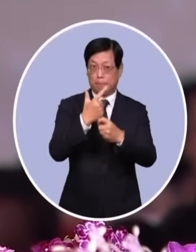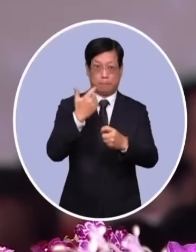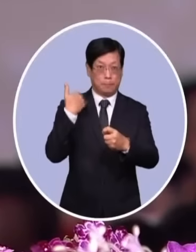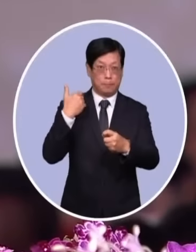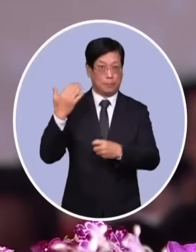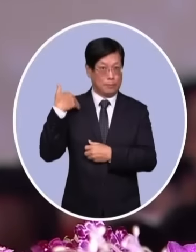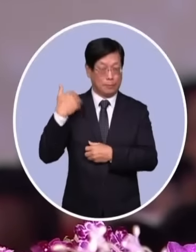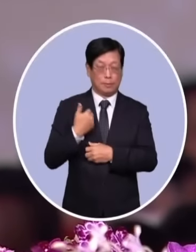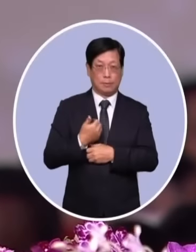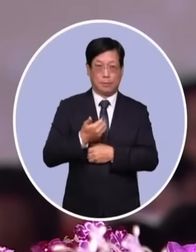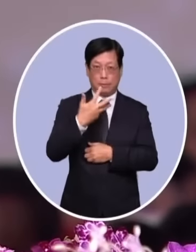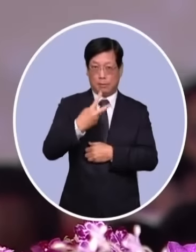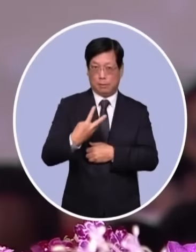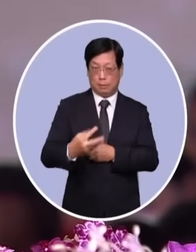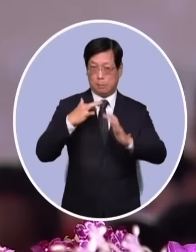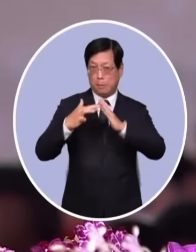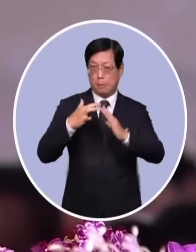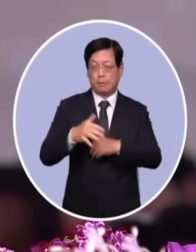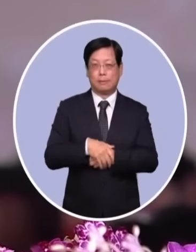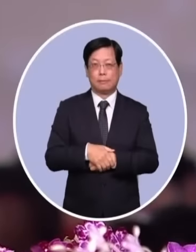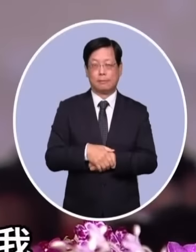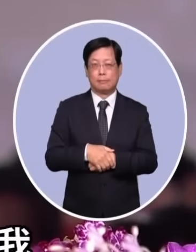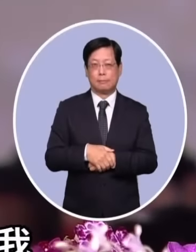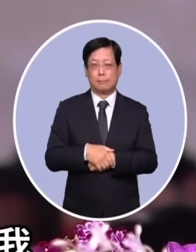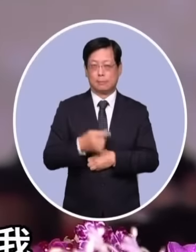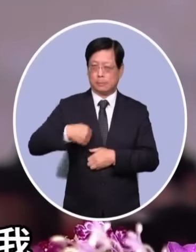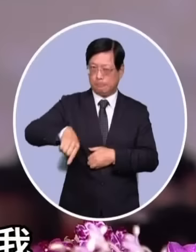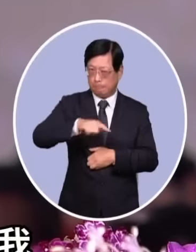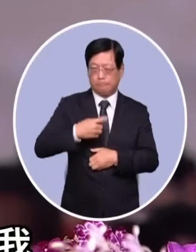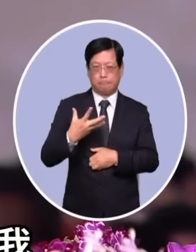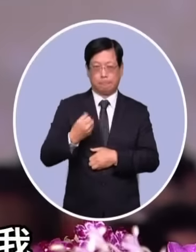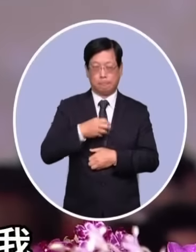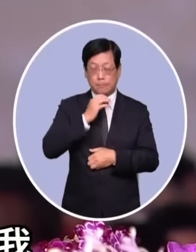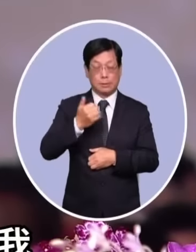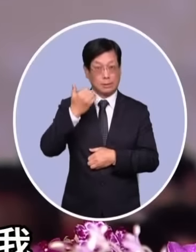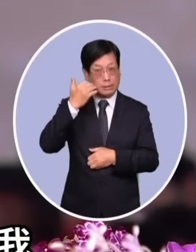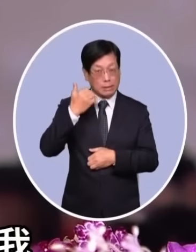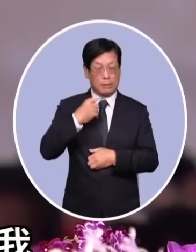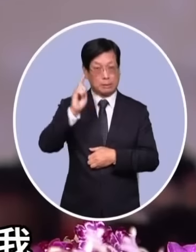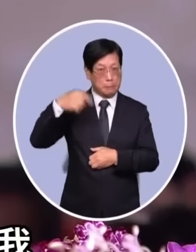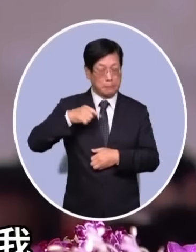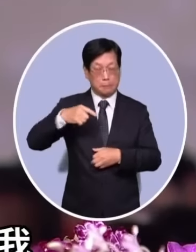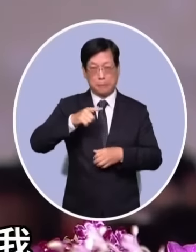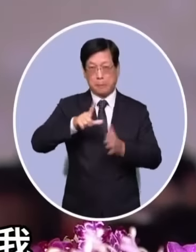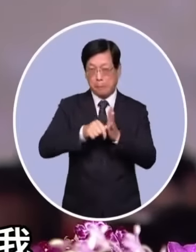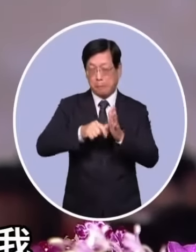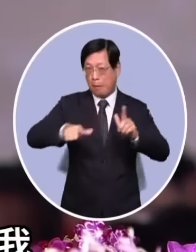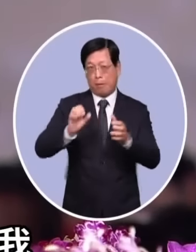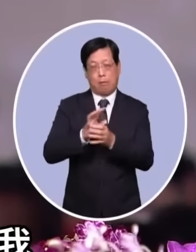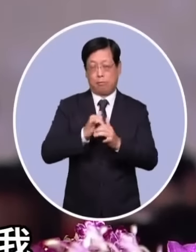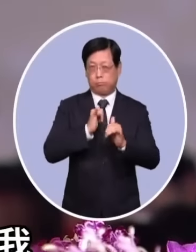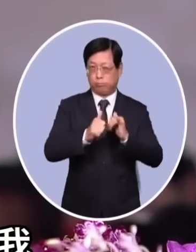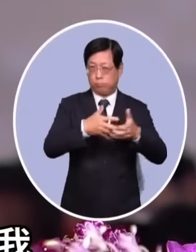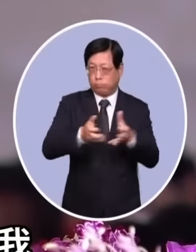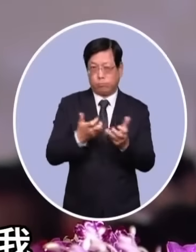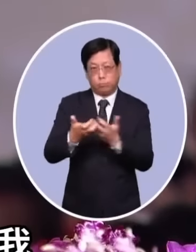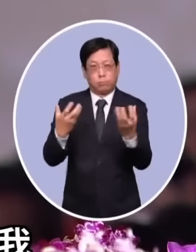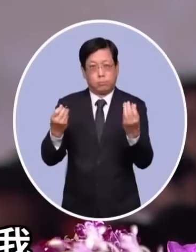66年前的823战役，我们不分先来后到，不分族群你